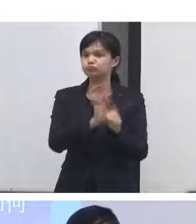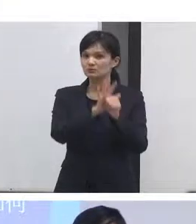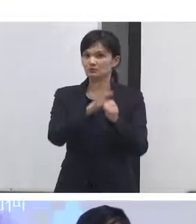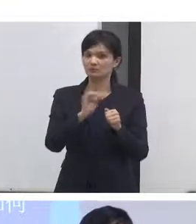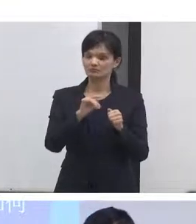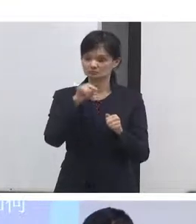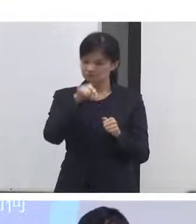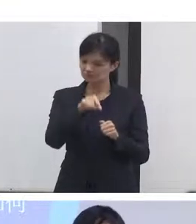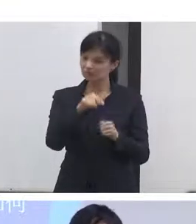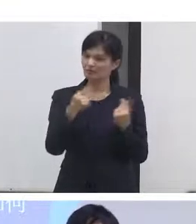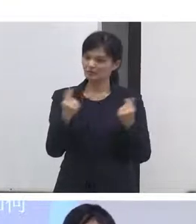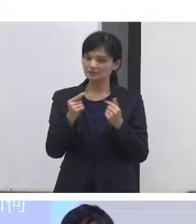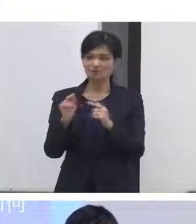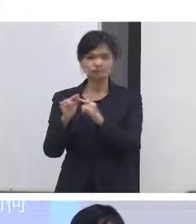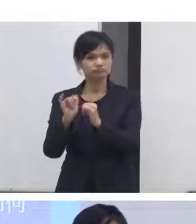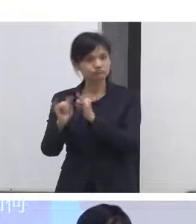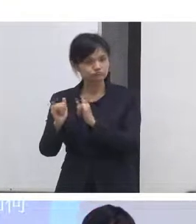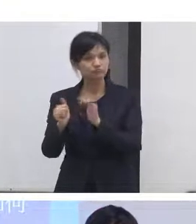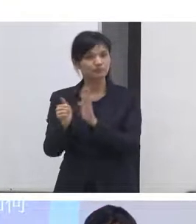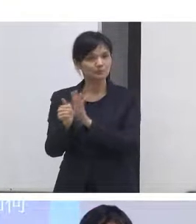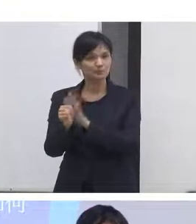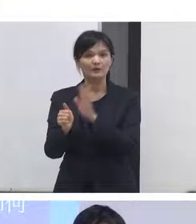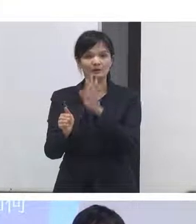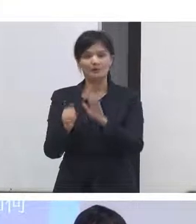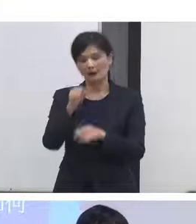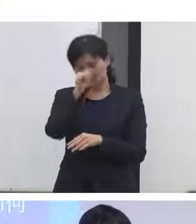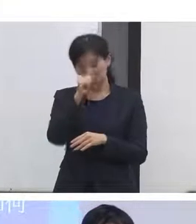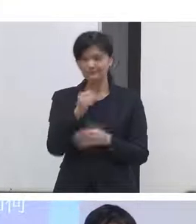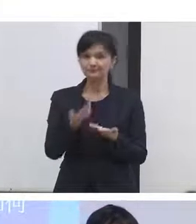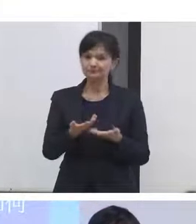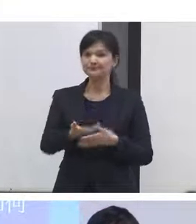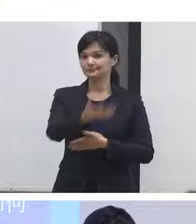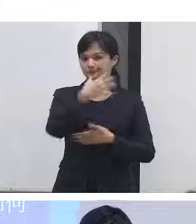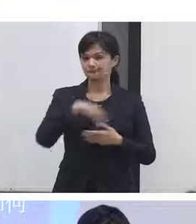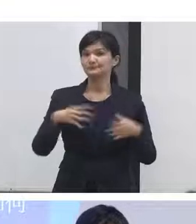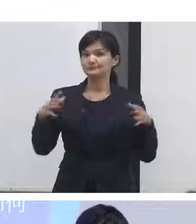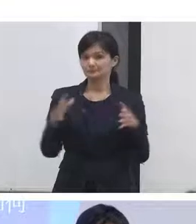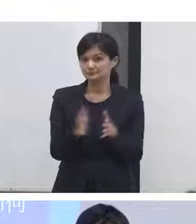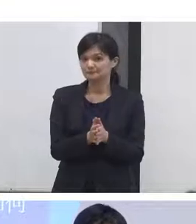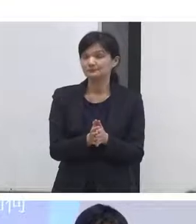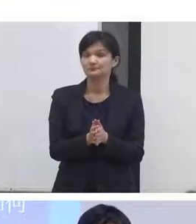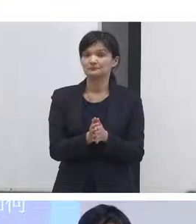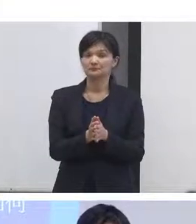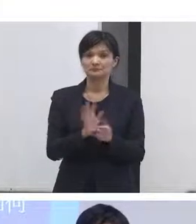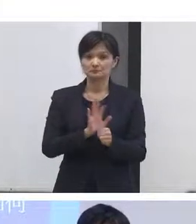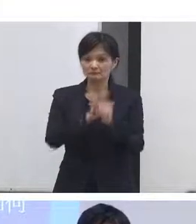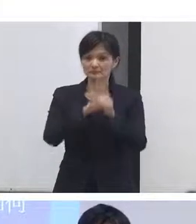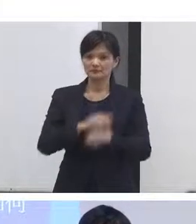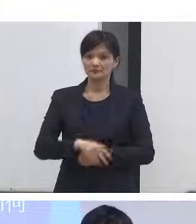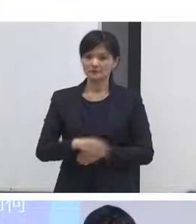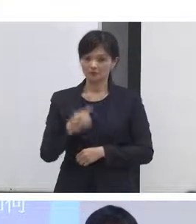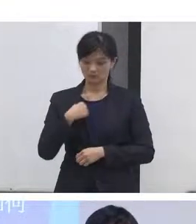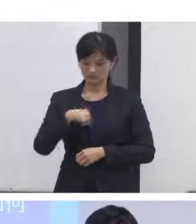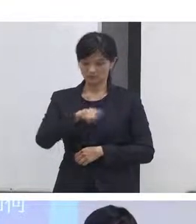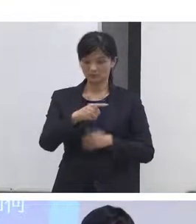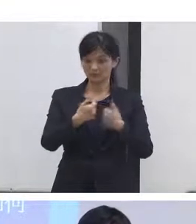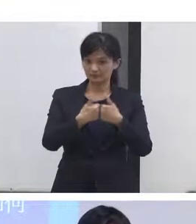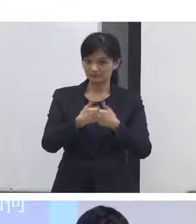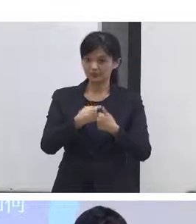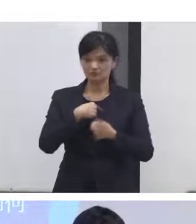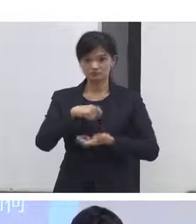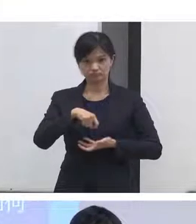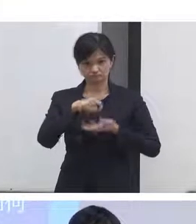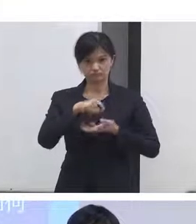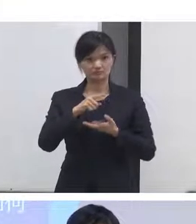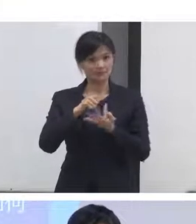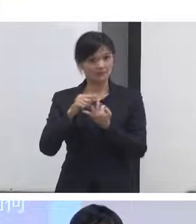把它丢进来这个里面，顺便就做掉这件事情了。那所以后来我去开会的时候，我就是提出一些我觉得以我民众的观点，我觉得这是我民